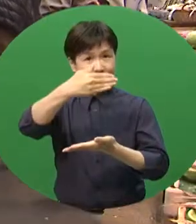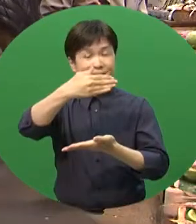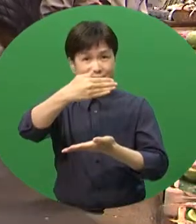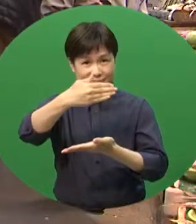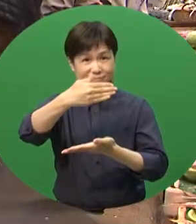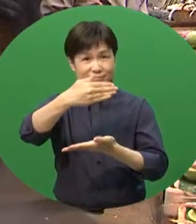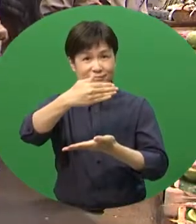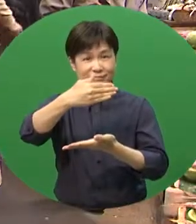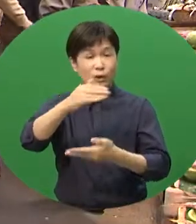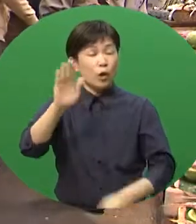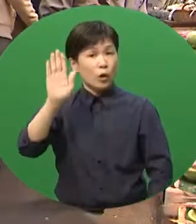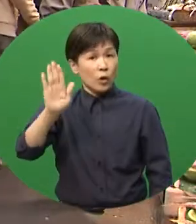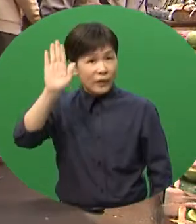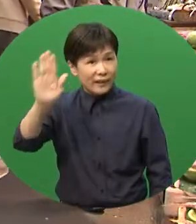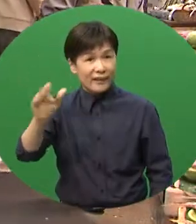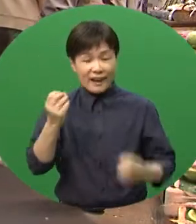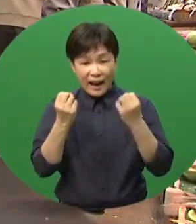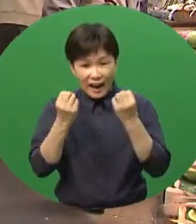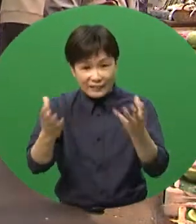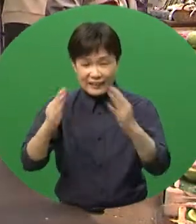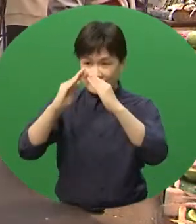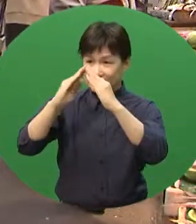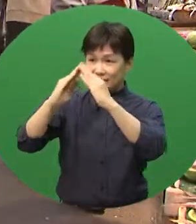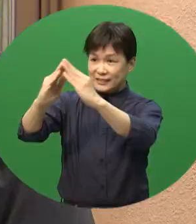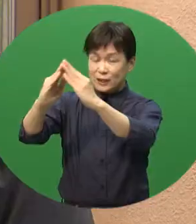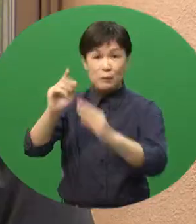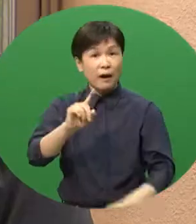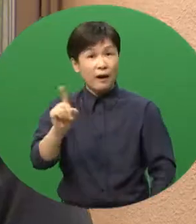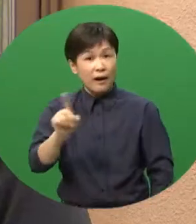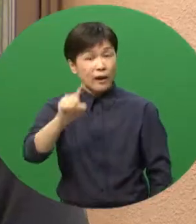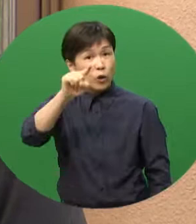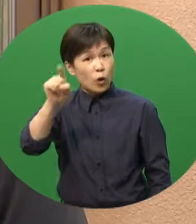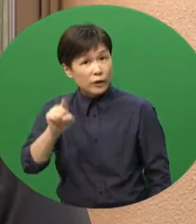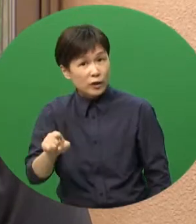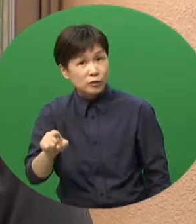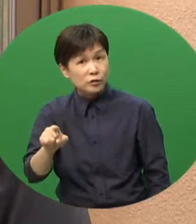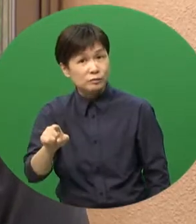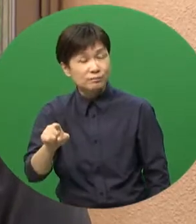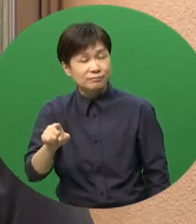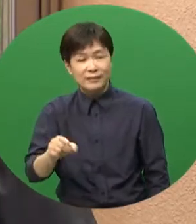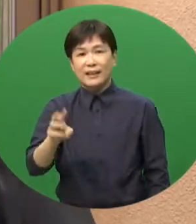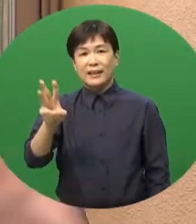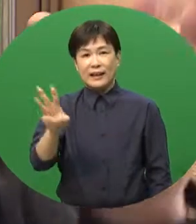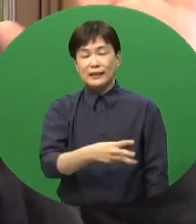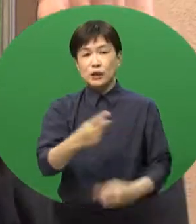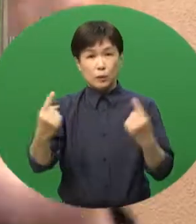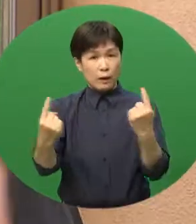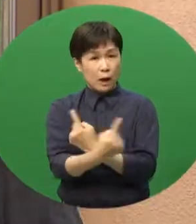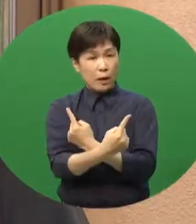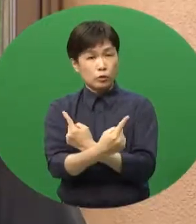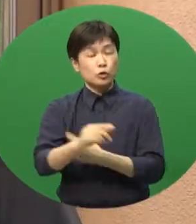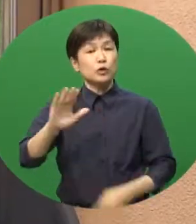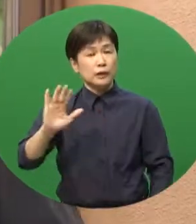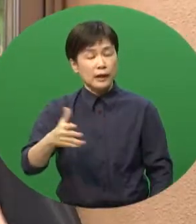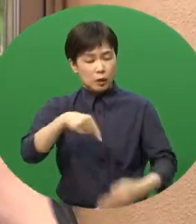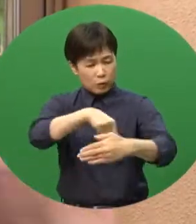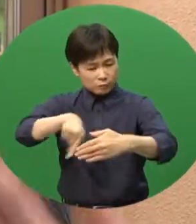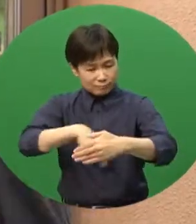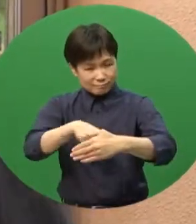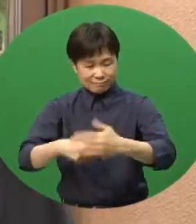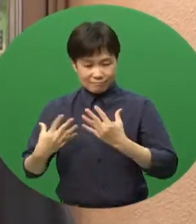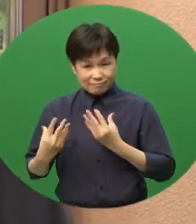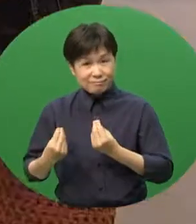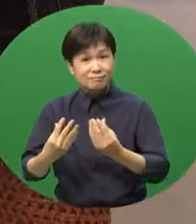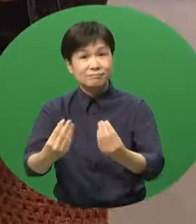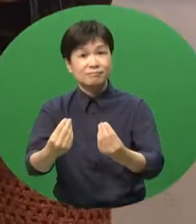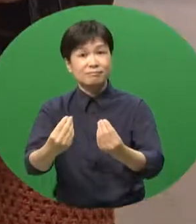これから旦過市場はどう変化していくんでしょう。 もちろん今とは形がですね、姿が変わってしまうんですけど、新しくな